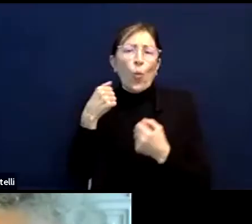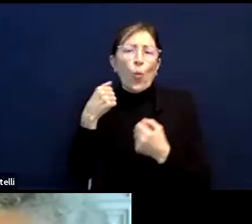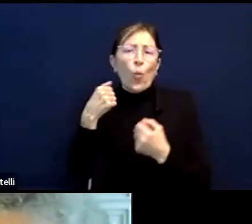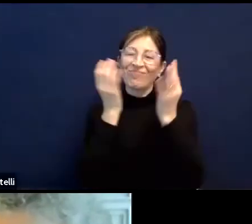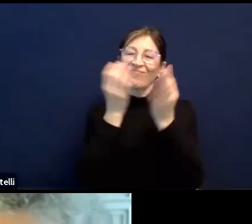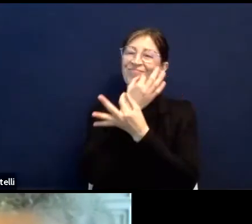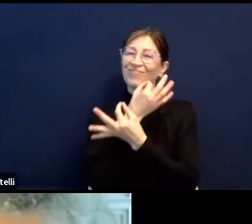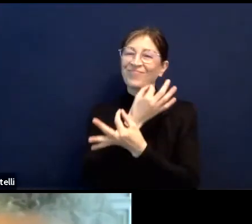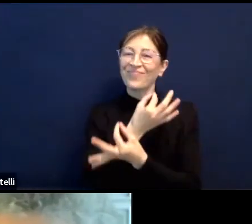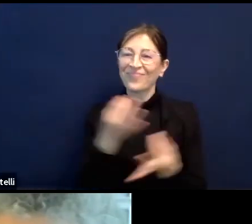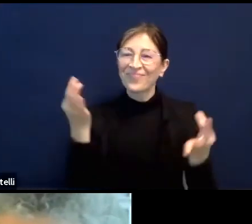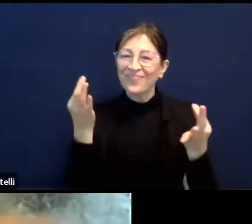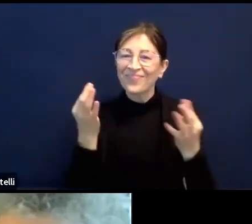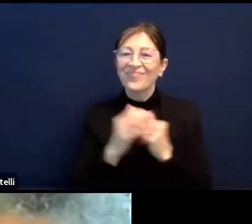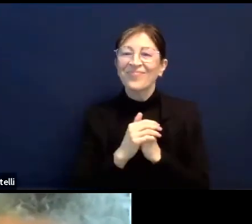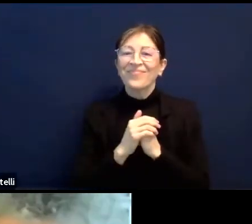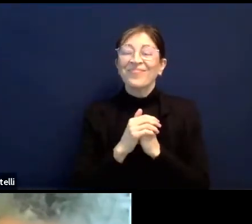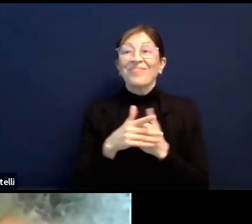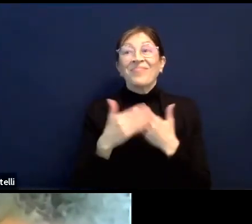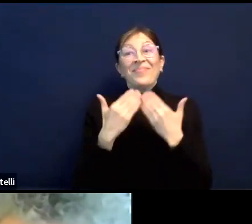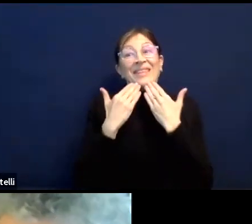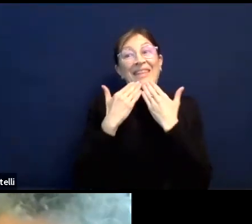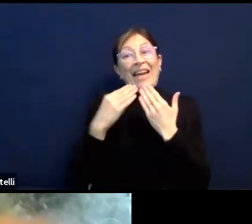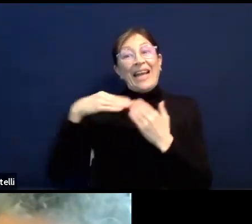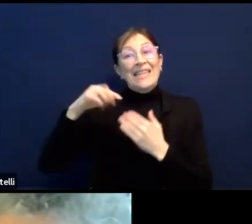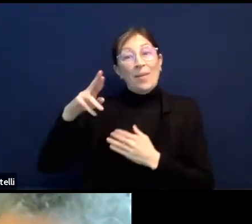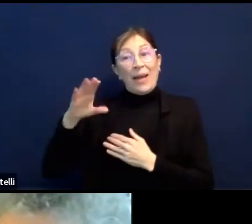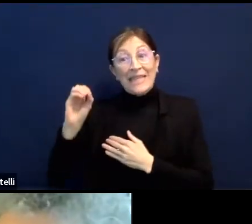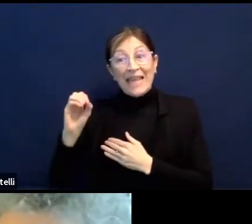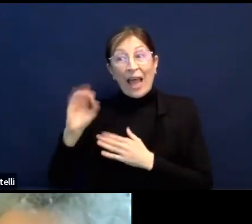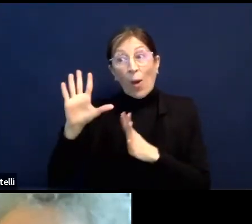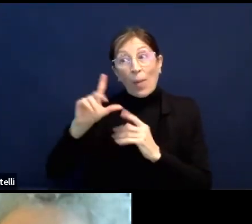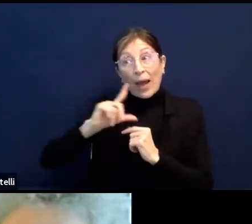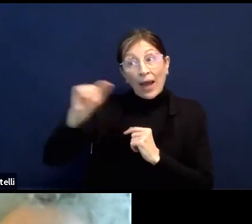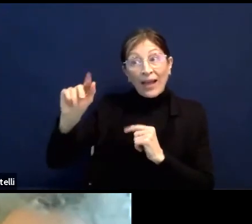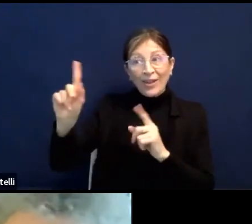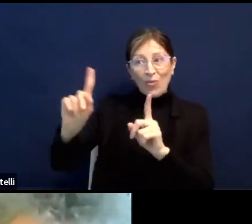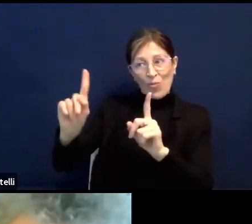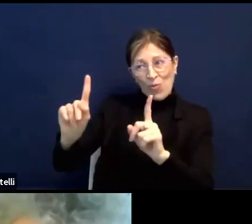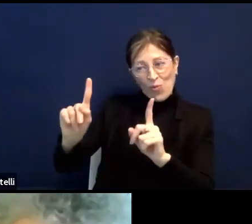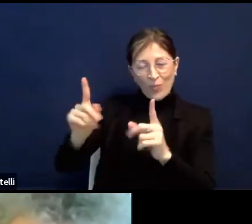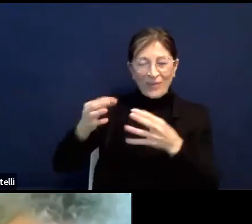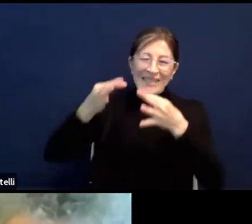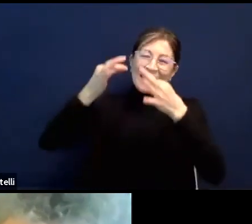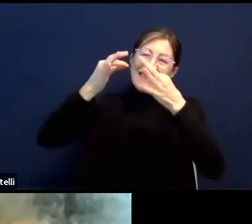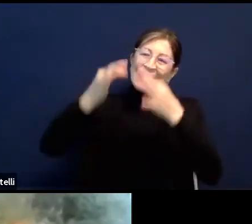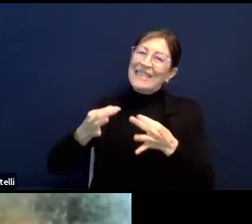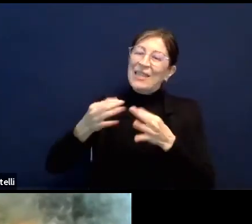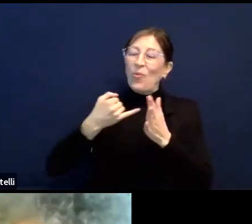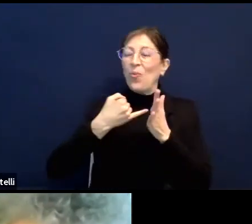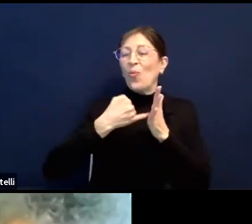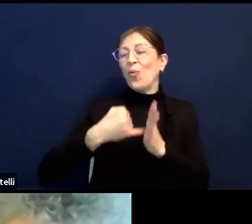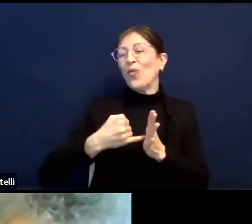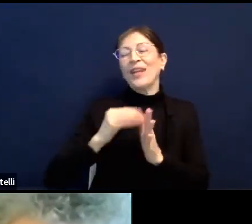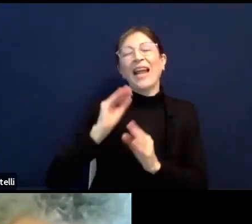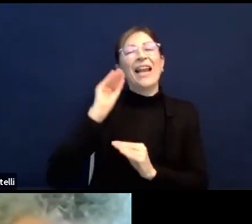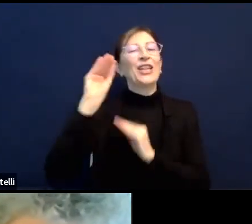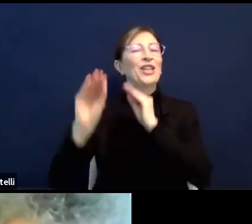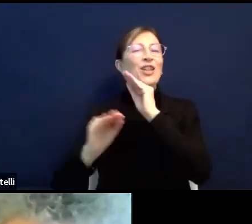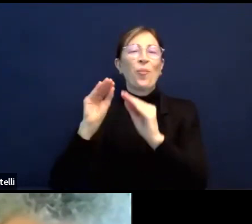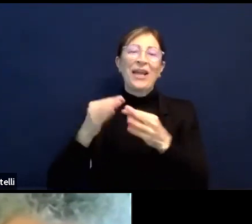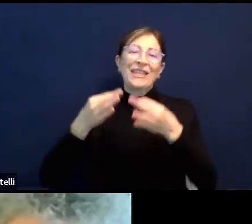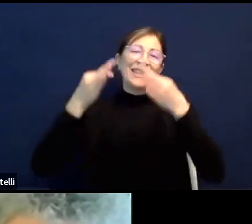Benissimo, grazie Luisa Matteo, ma non se ne vada perché probabilmente qualche domanda finale arriverà anche a